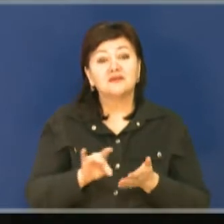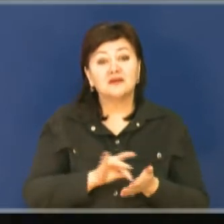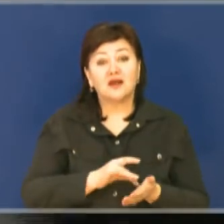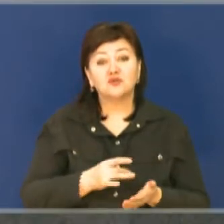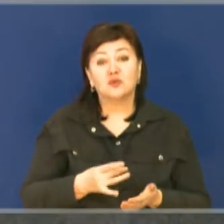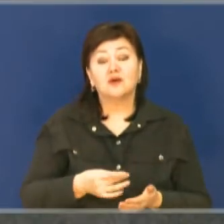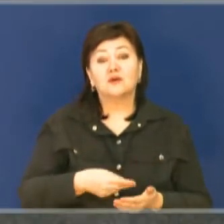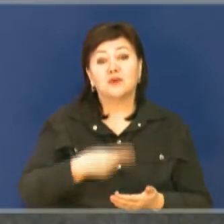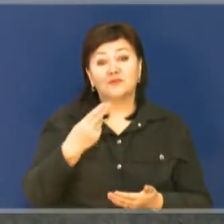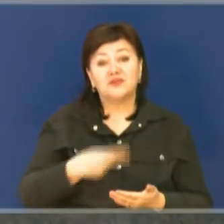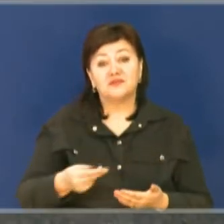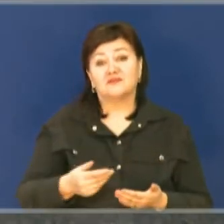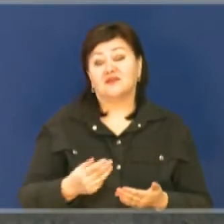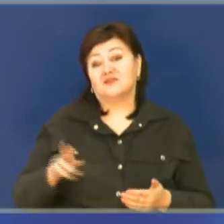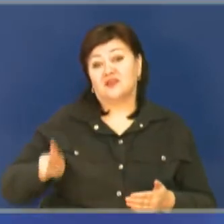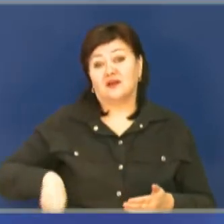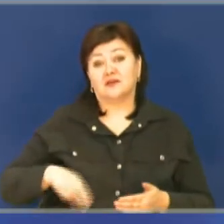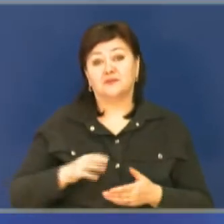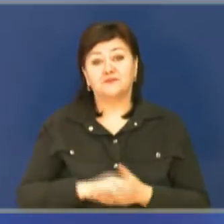Казес, Айдос Айткалиев, телеканал «Семей».